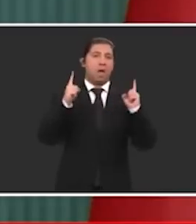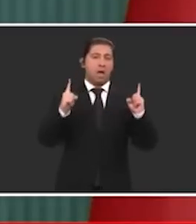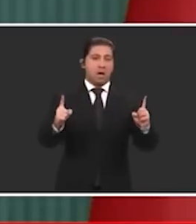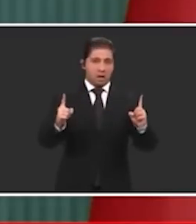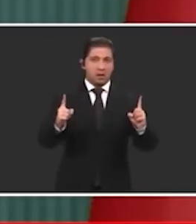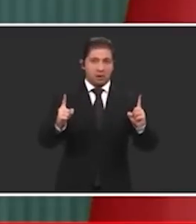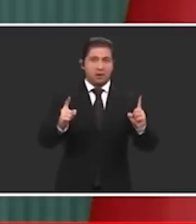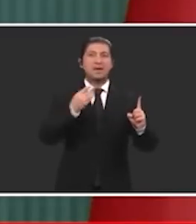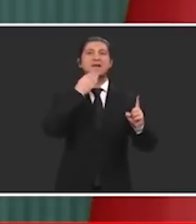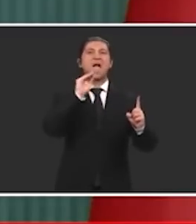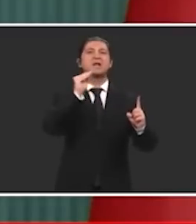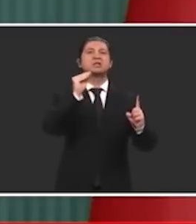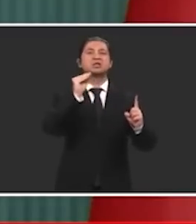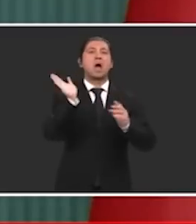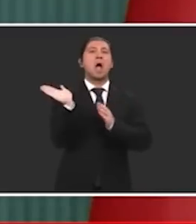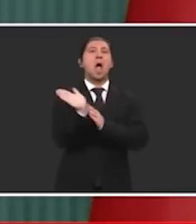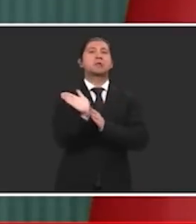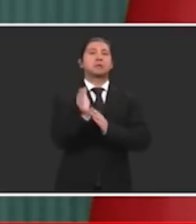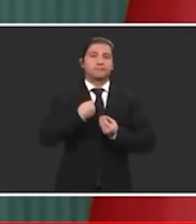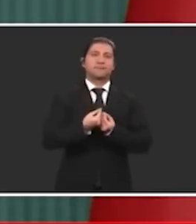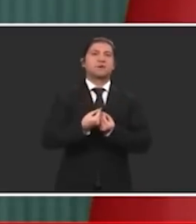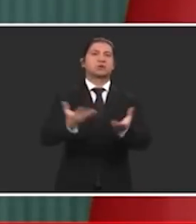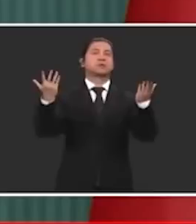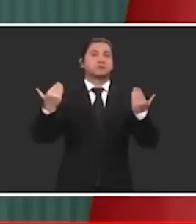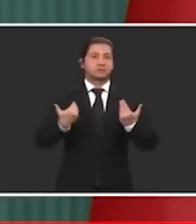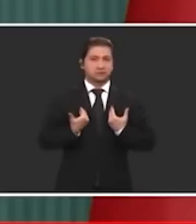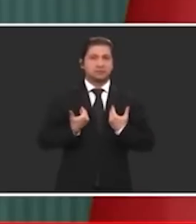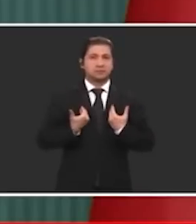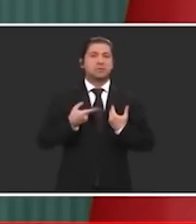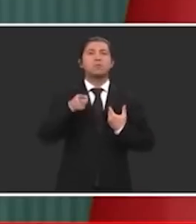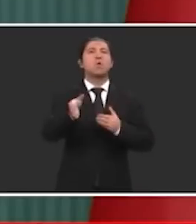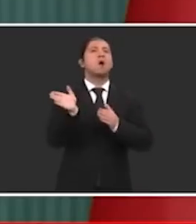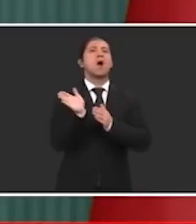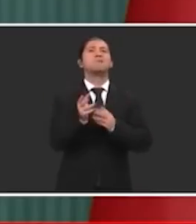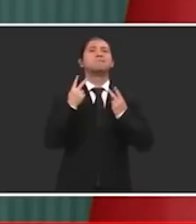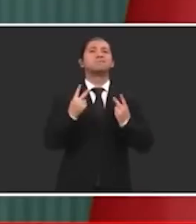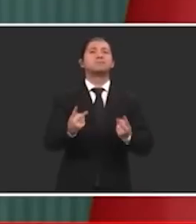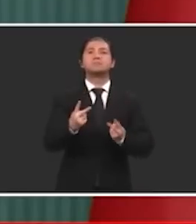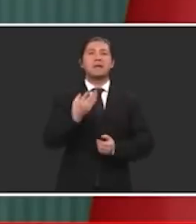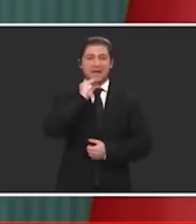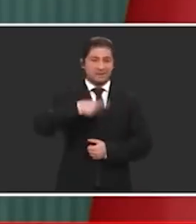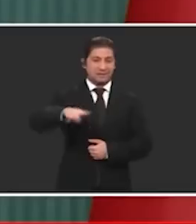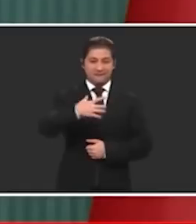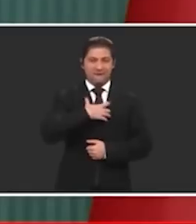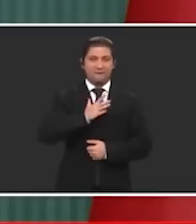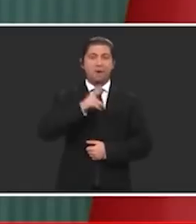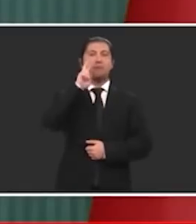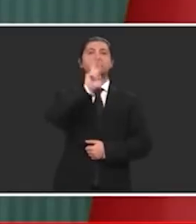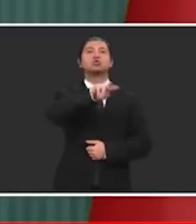üzere genç kart vereceğiz. Bu karta sahip tüm gençlerimiz